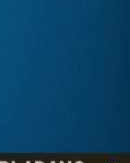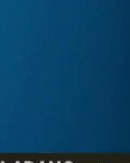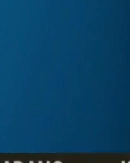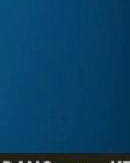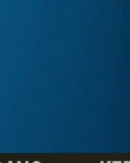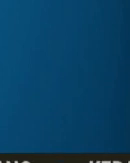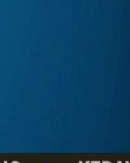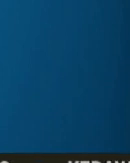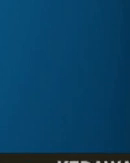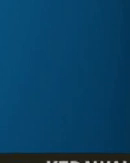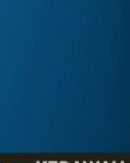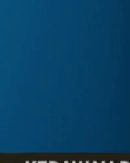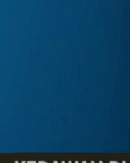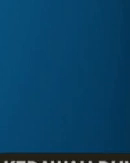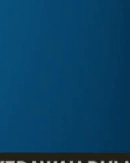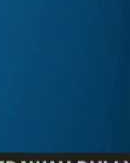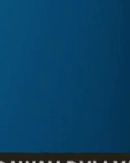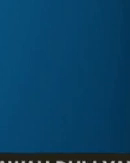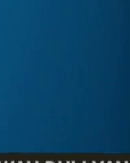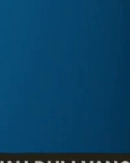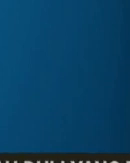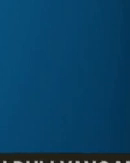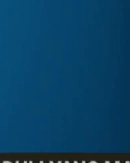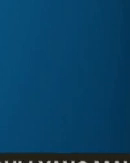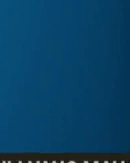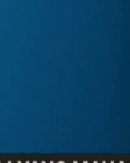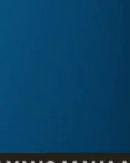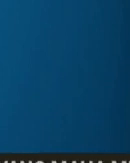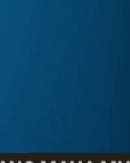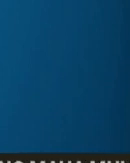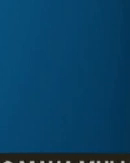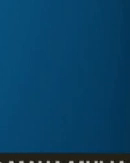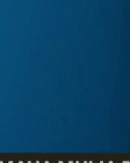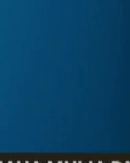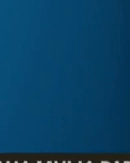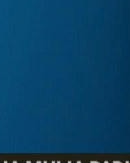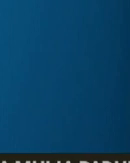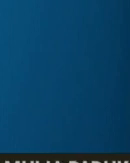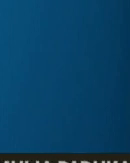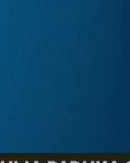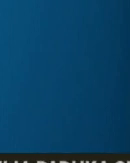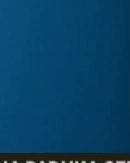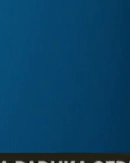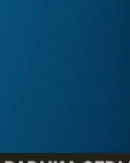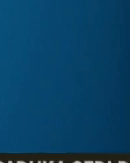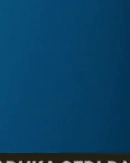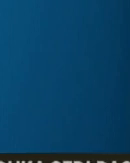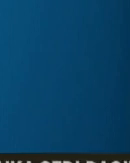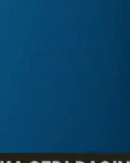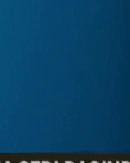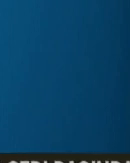393301 sambungan 208 email kepada farmasi dan investment and MOS dan